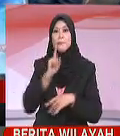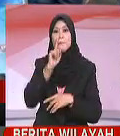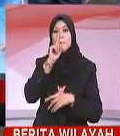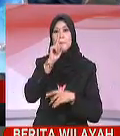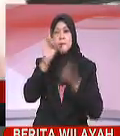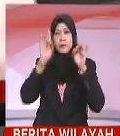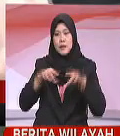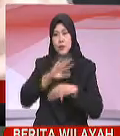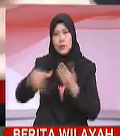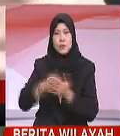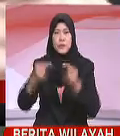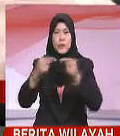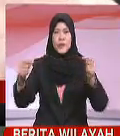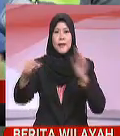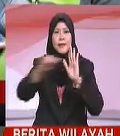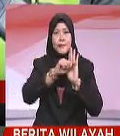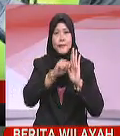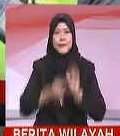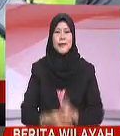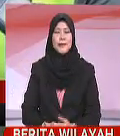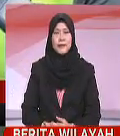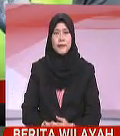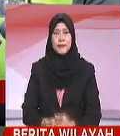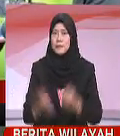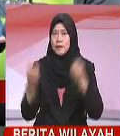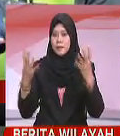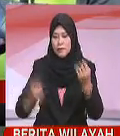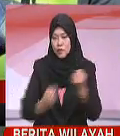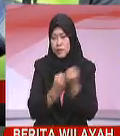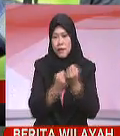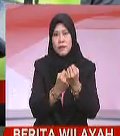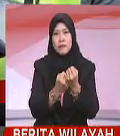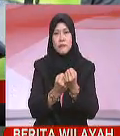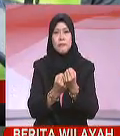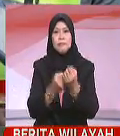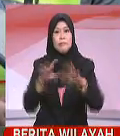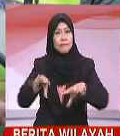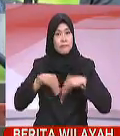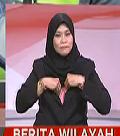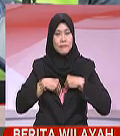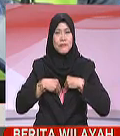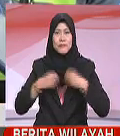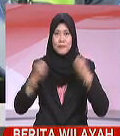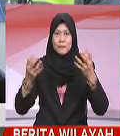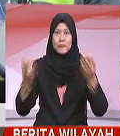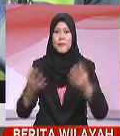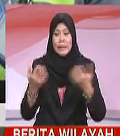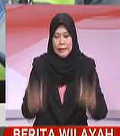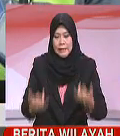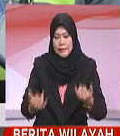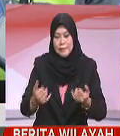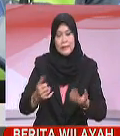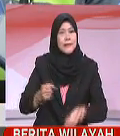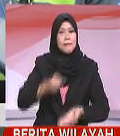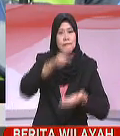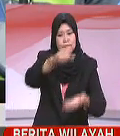dengan keputusan negatif. Banyak semangat-semangat yang terima hari ini untuk kita agihkan